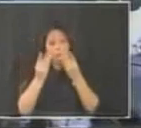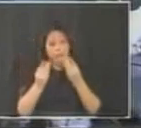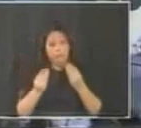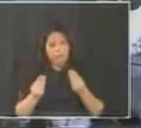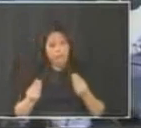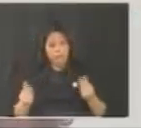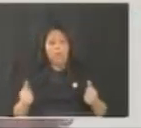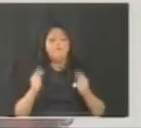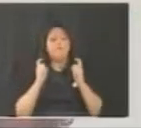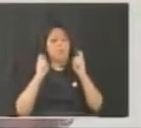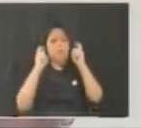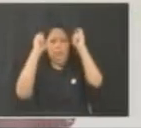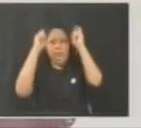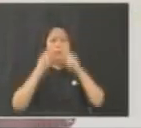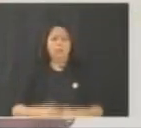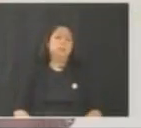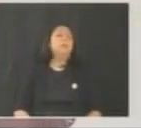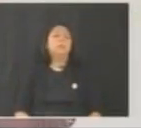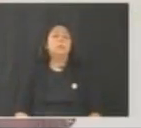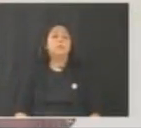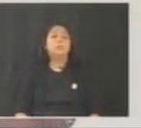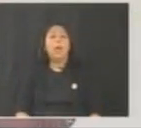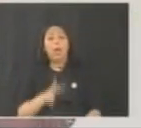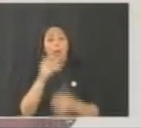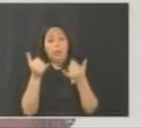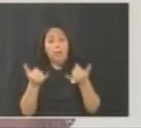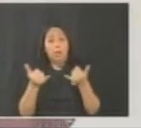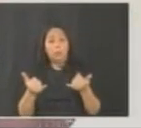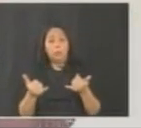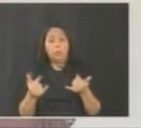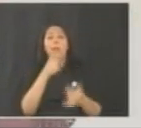Madaling panahon. Niyayaya